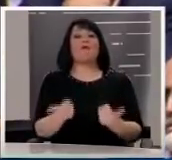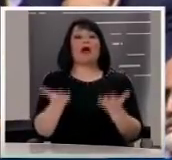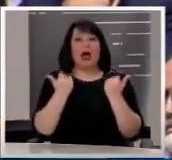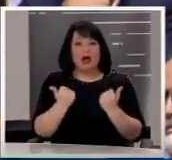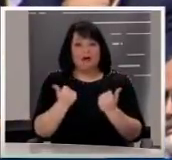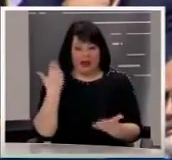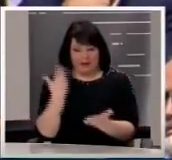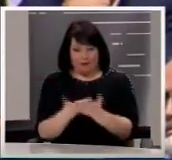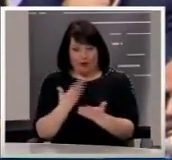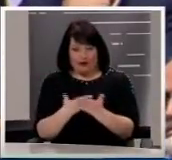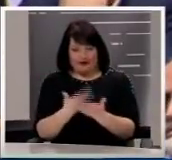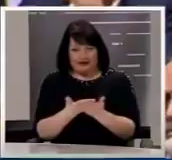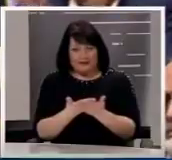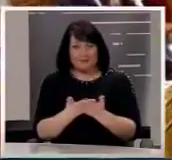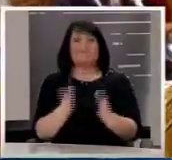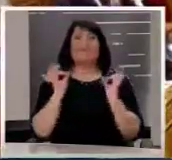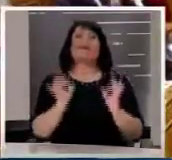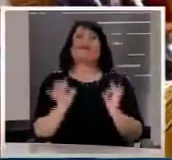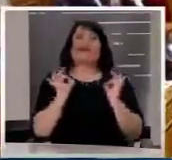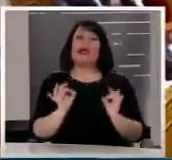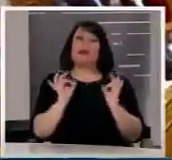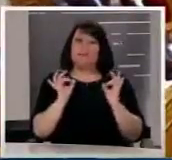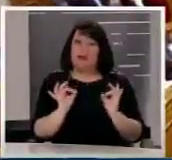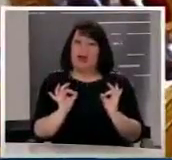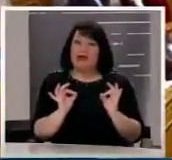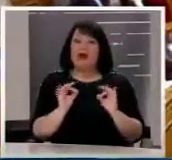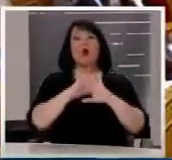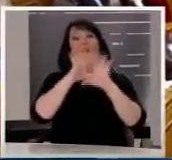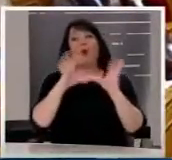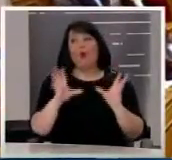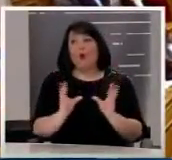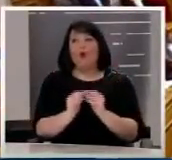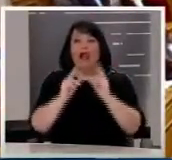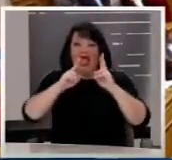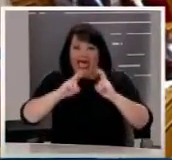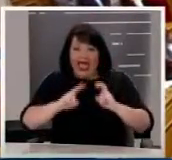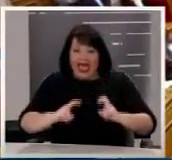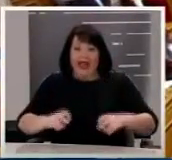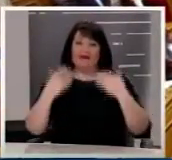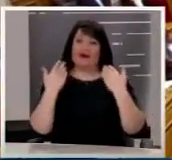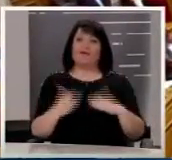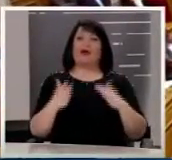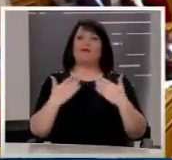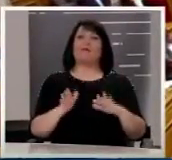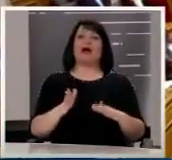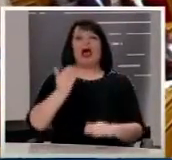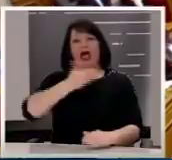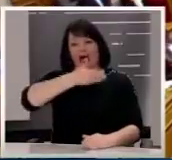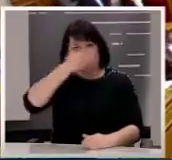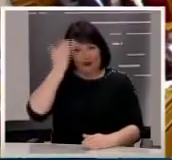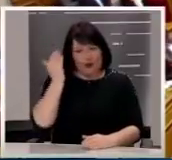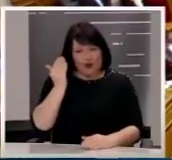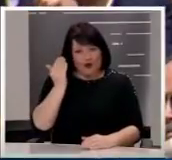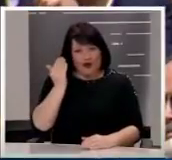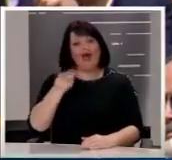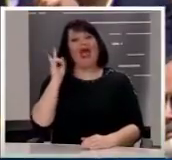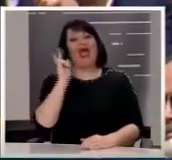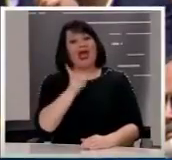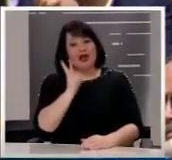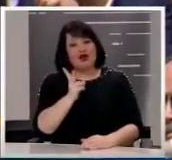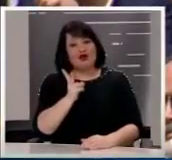υπάρχουν αποδείξεις συγκεκριμένες και θα έχει ολοκληρωθεί η έρευνα και οι αθώοι θα είναι αθώοι και οι